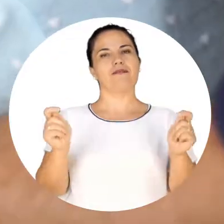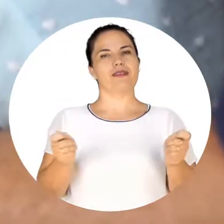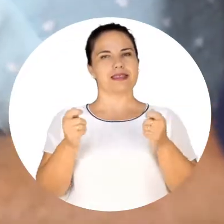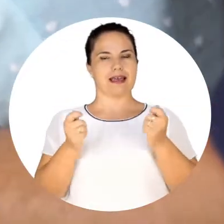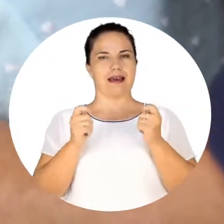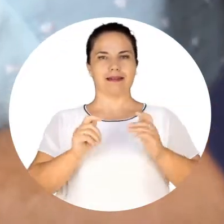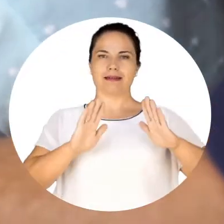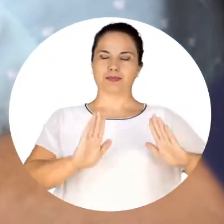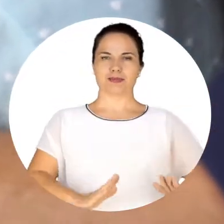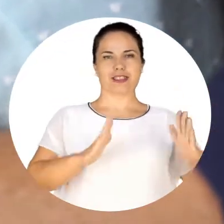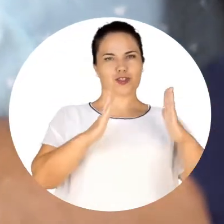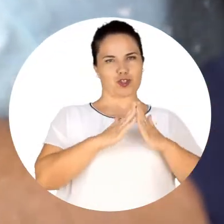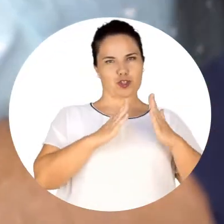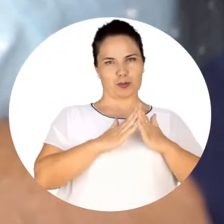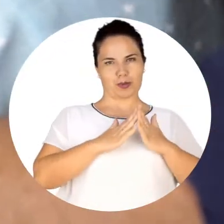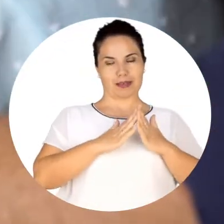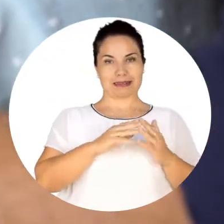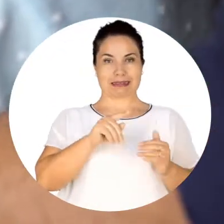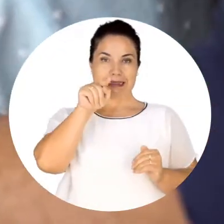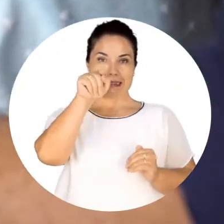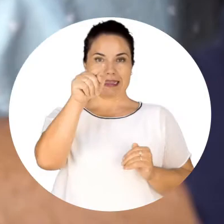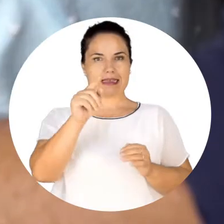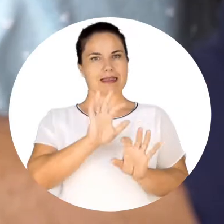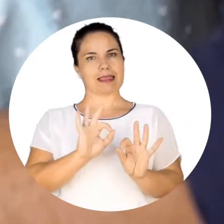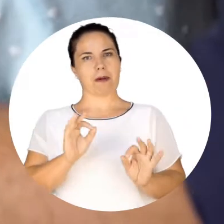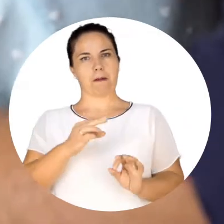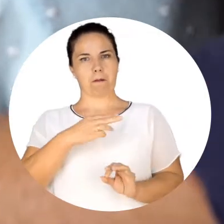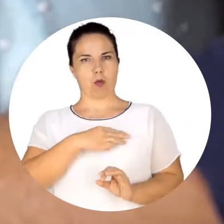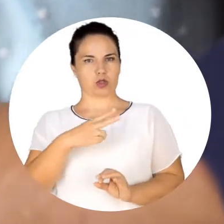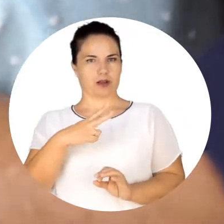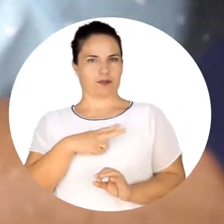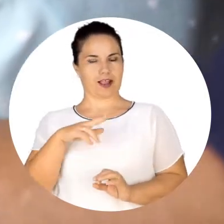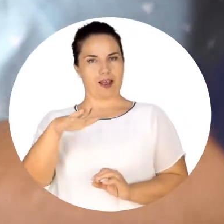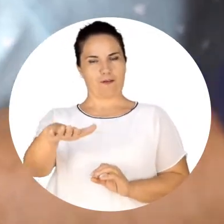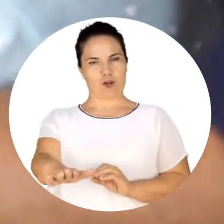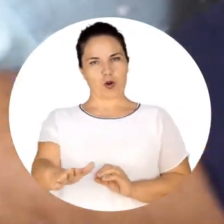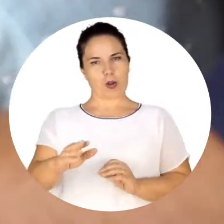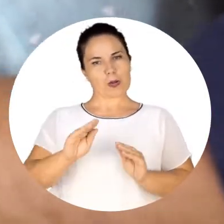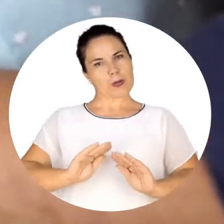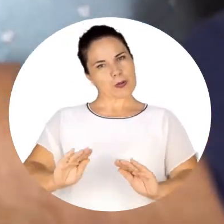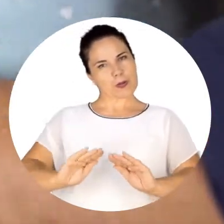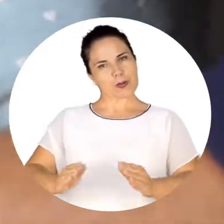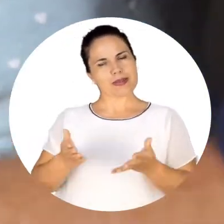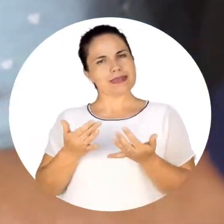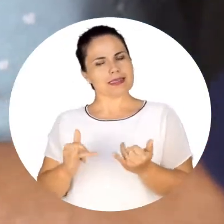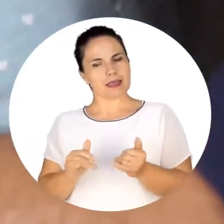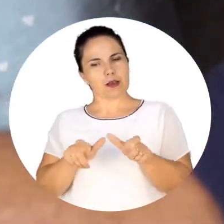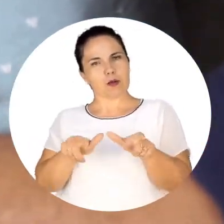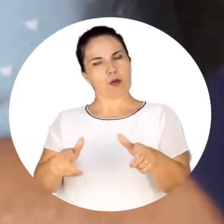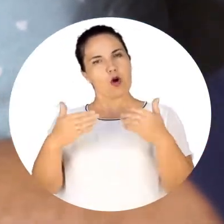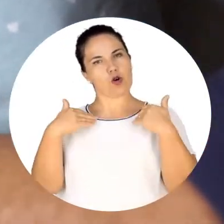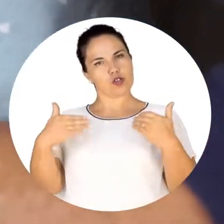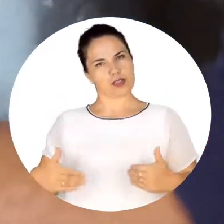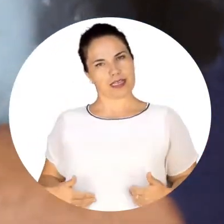që je shembull për motrën dhe vëllain e vogël, mësoju atyre të kujdesen për higjienën dhe të lajnë duart shpesh.